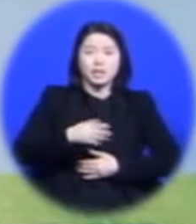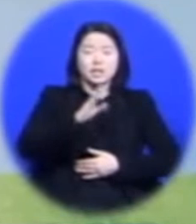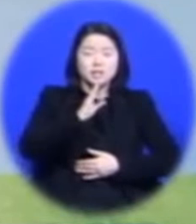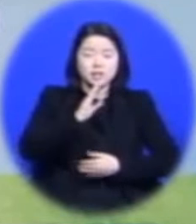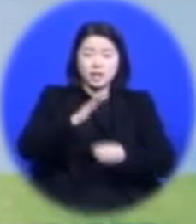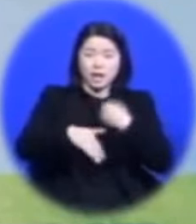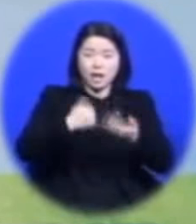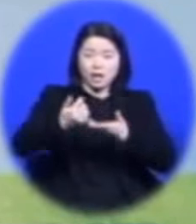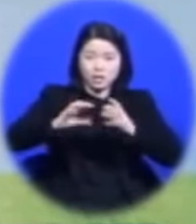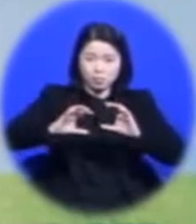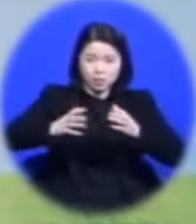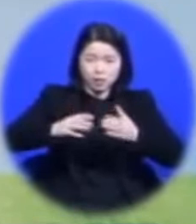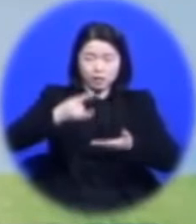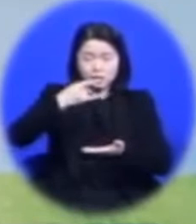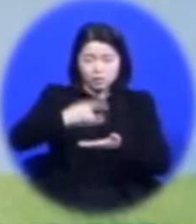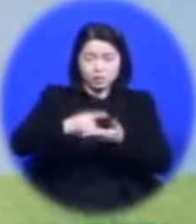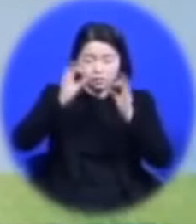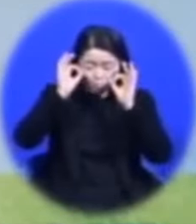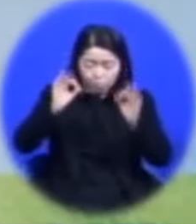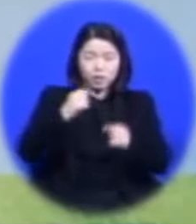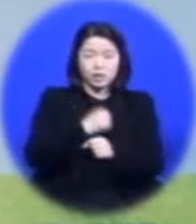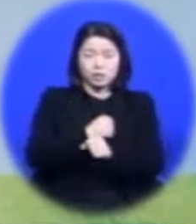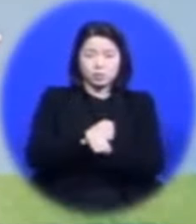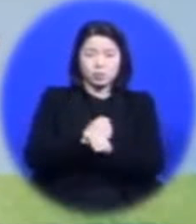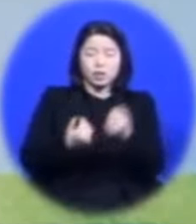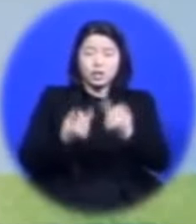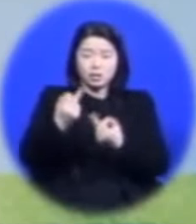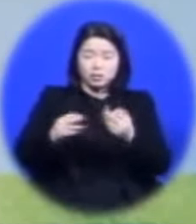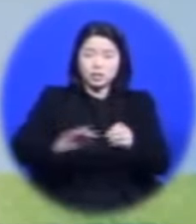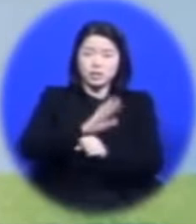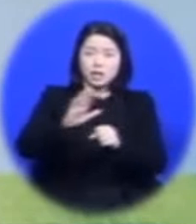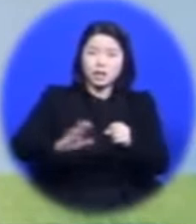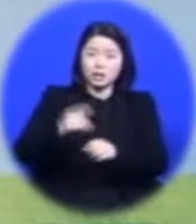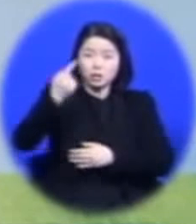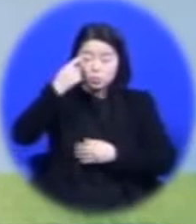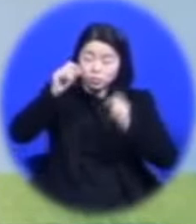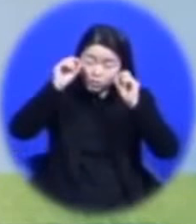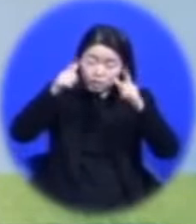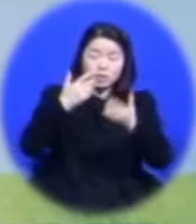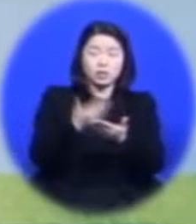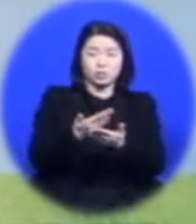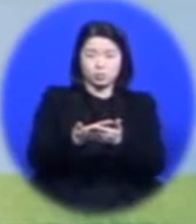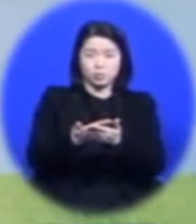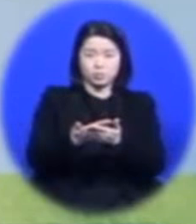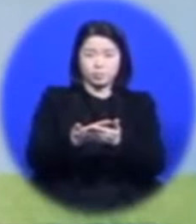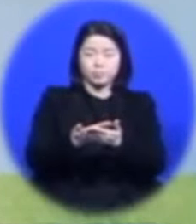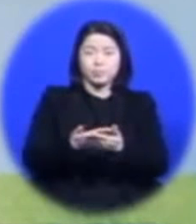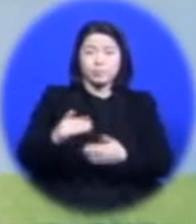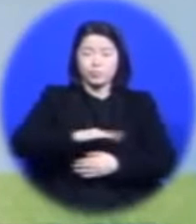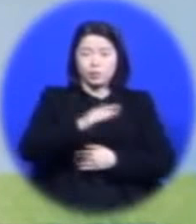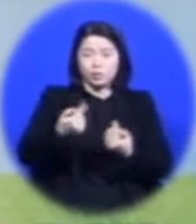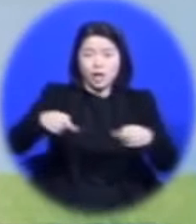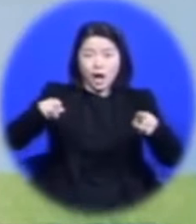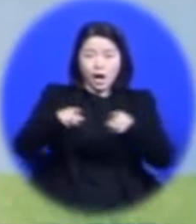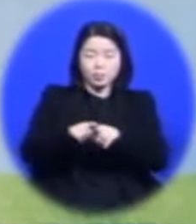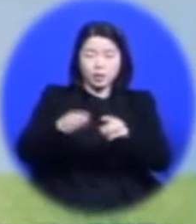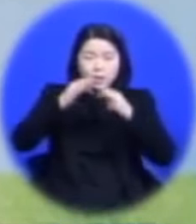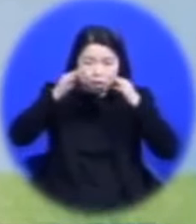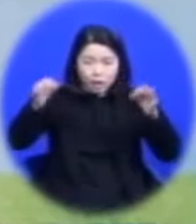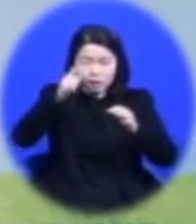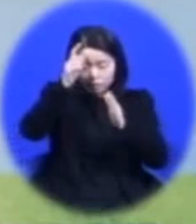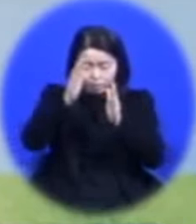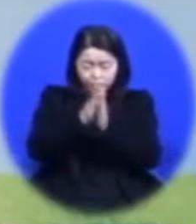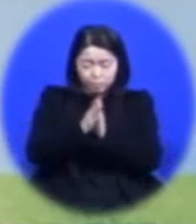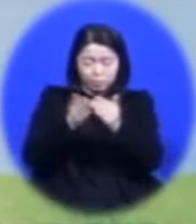나라의 의를 보게 하시고 형제를 사랑하는 눈이 뜨이게 해 주옵소서 우리 다 같이 통성으로